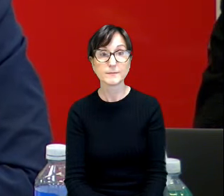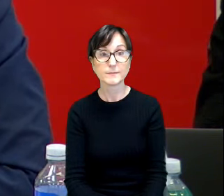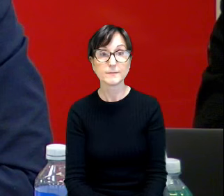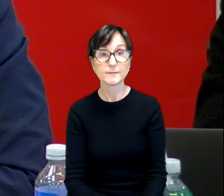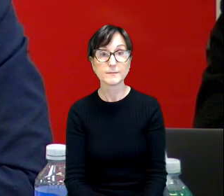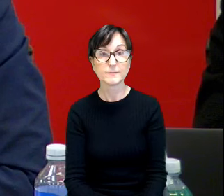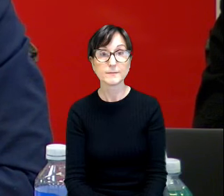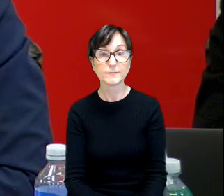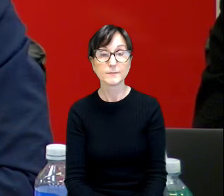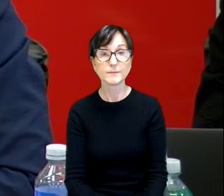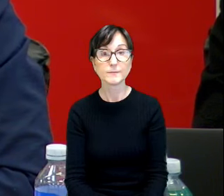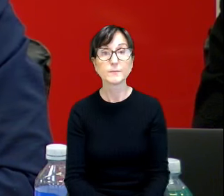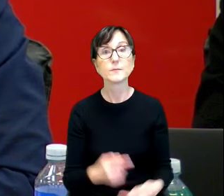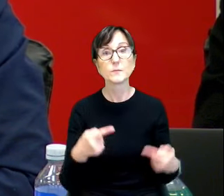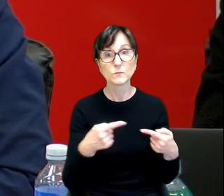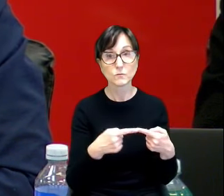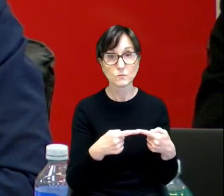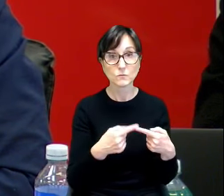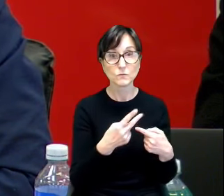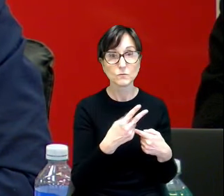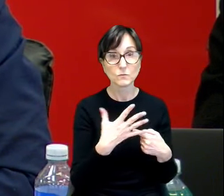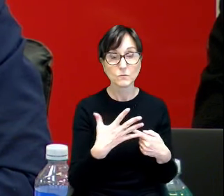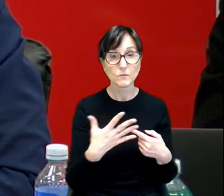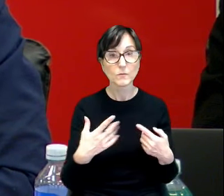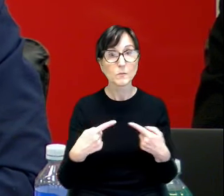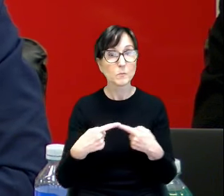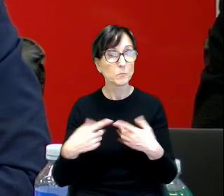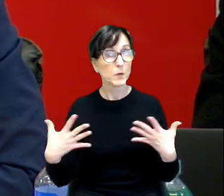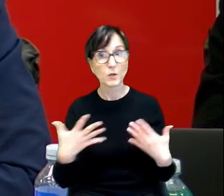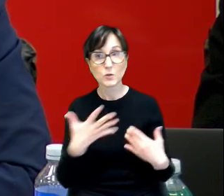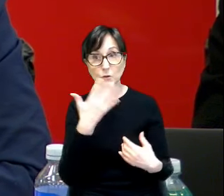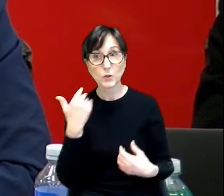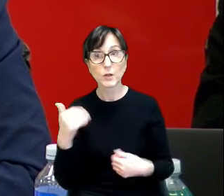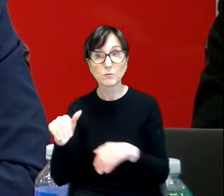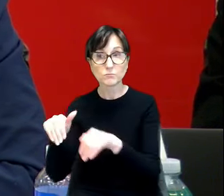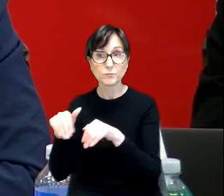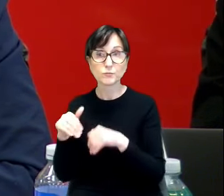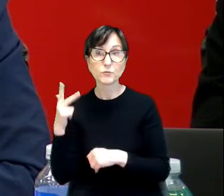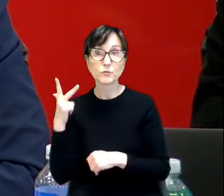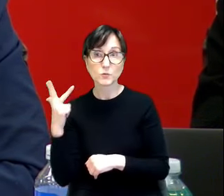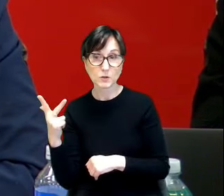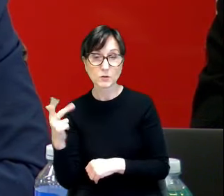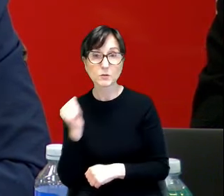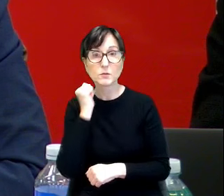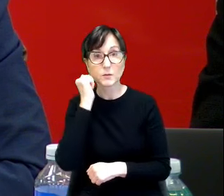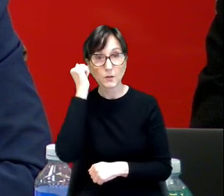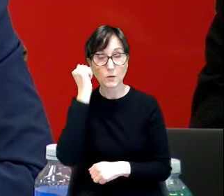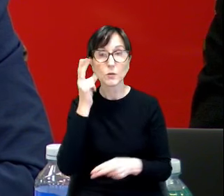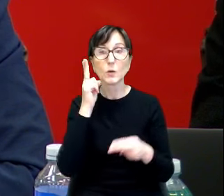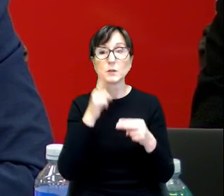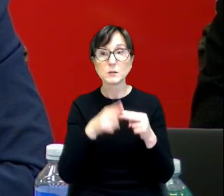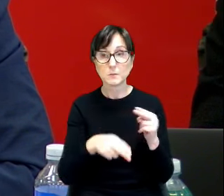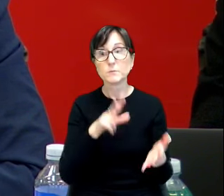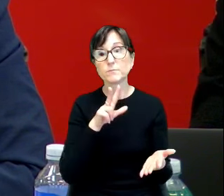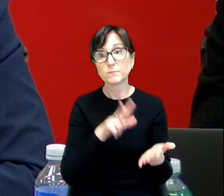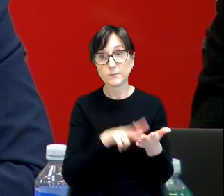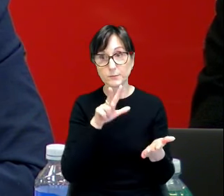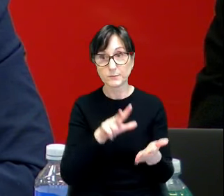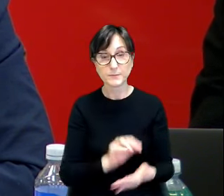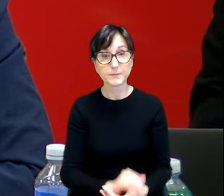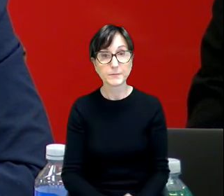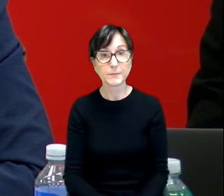už 25 prieš nėra susilaikė trys dėkoju sprendimas priimtas